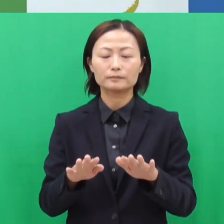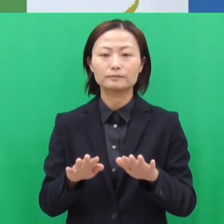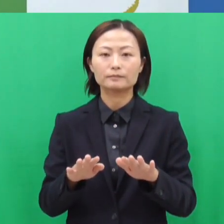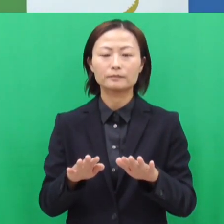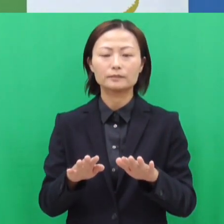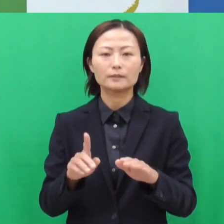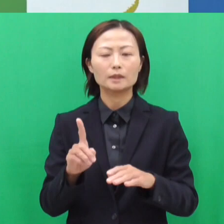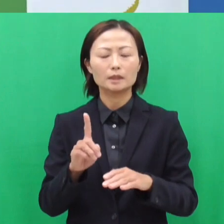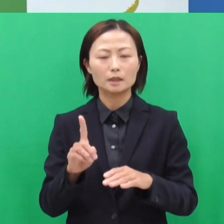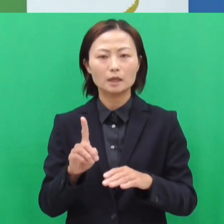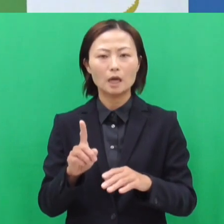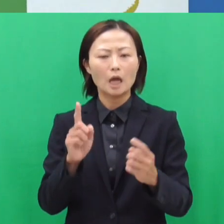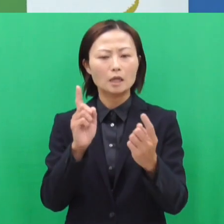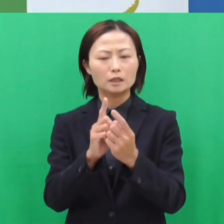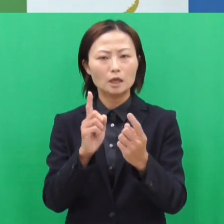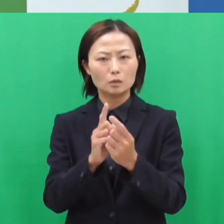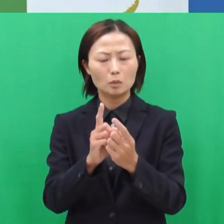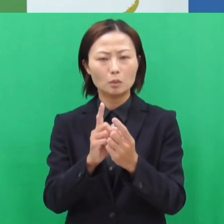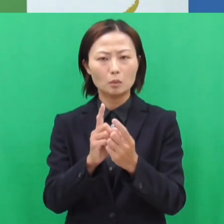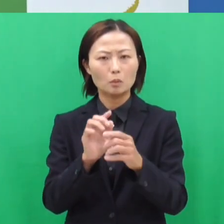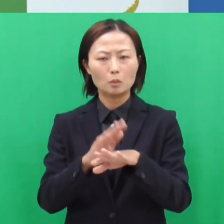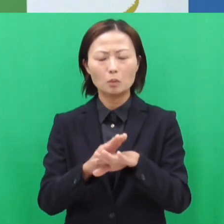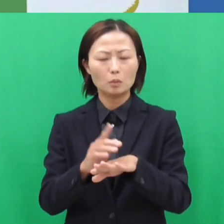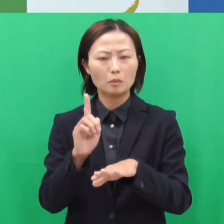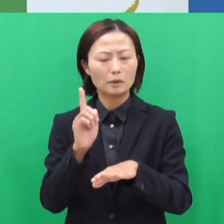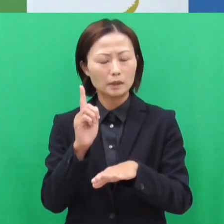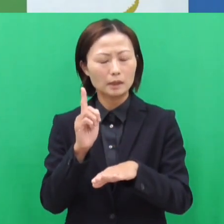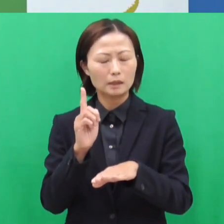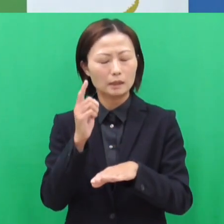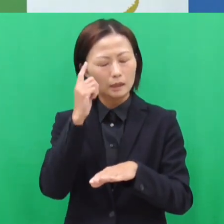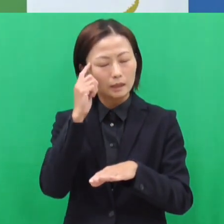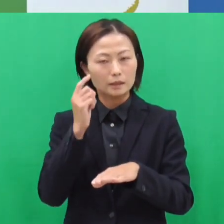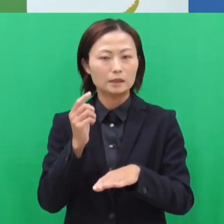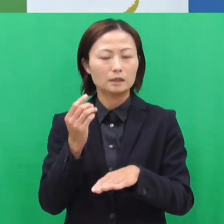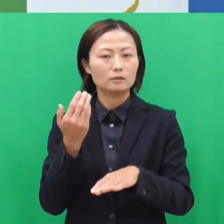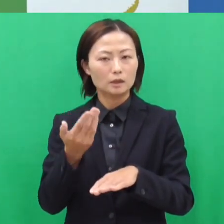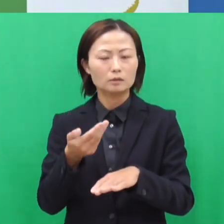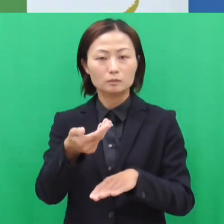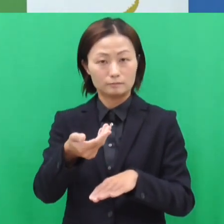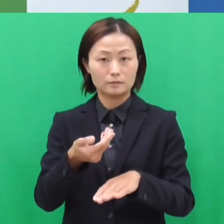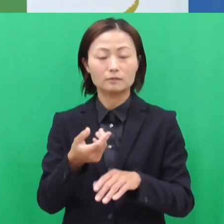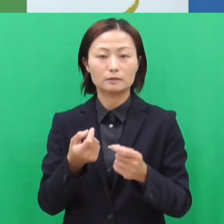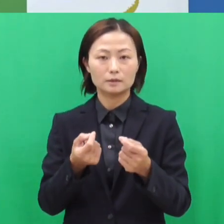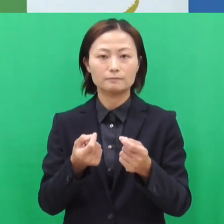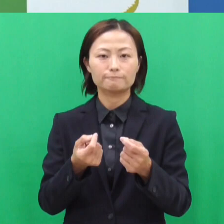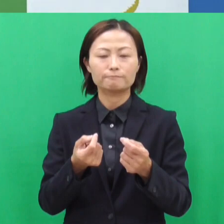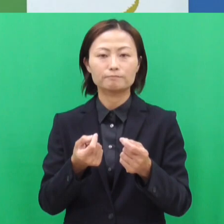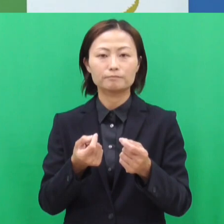何か対応を考えているかということですが既に今まで